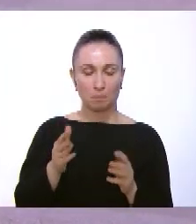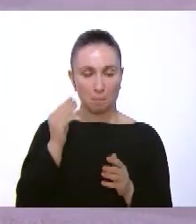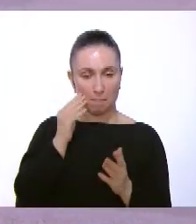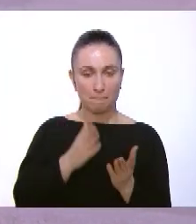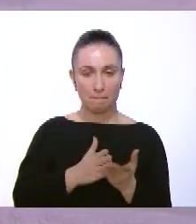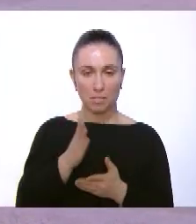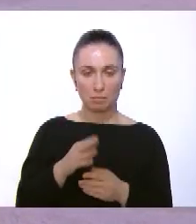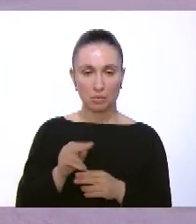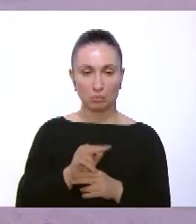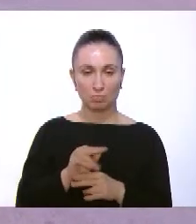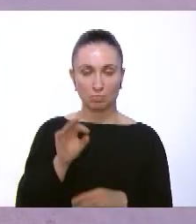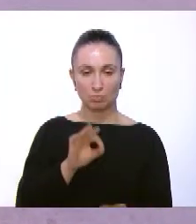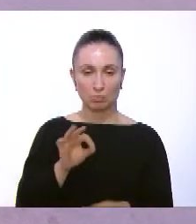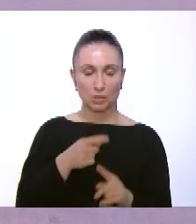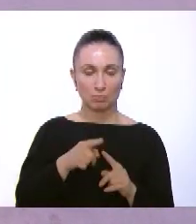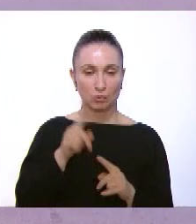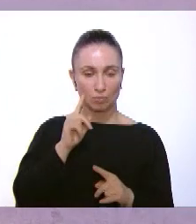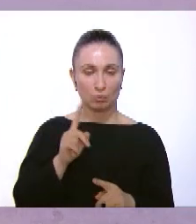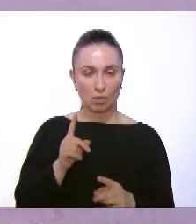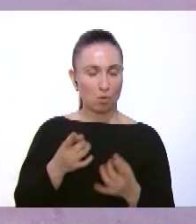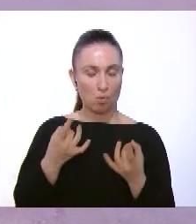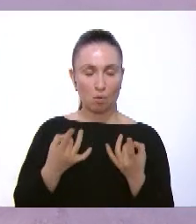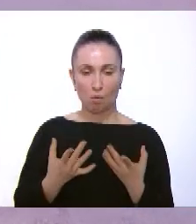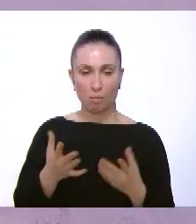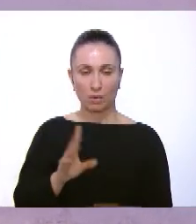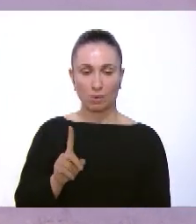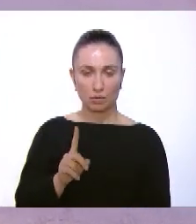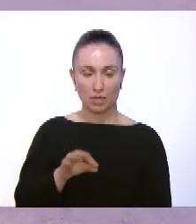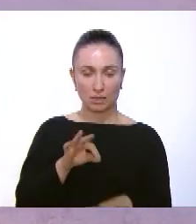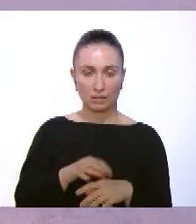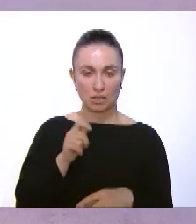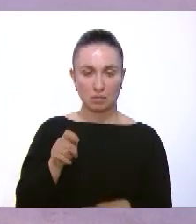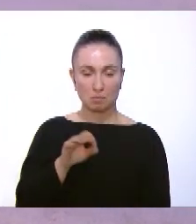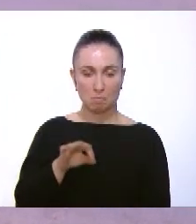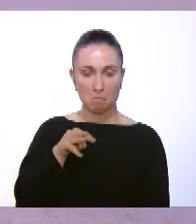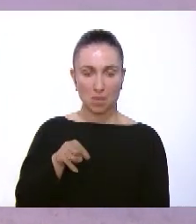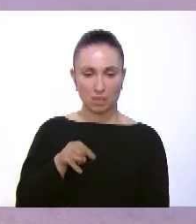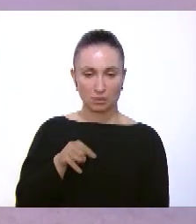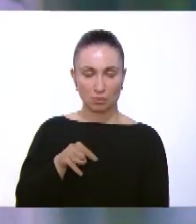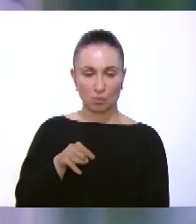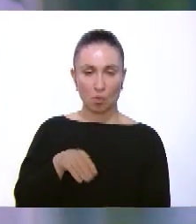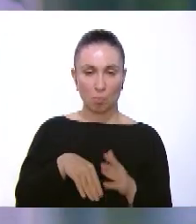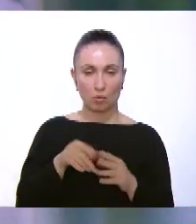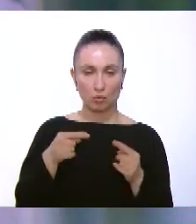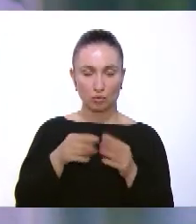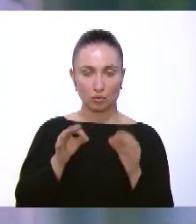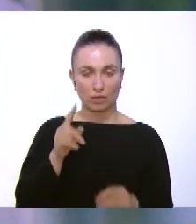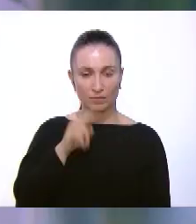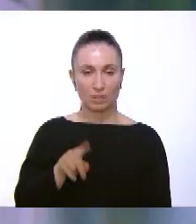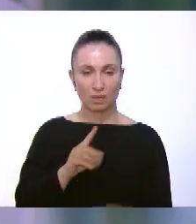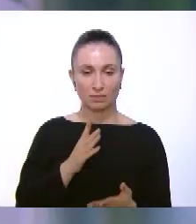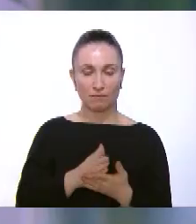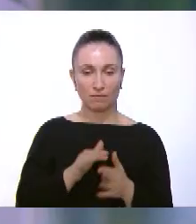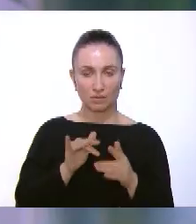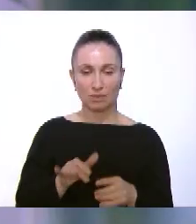მიზნობრივ მკურნალობასთან, იმიტომ რომ არა უბრალოდ დიაგნოსტიკის მეთოდებით უფრო ზუსტად ვიცით, რასთან გვაქვს